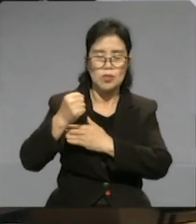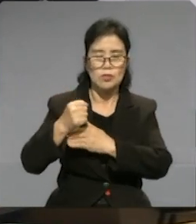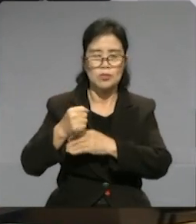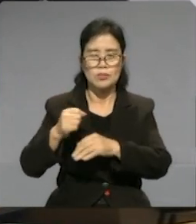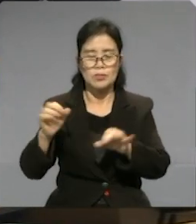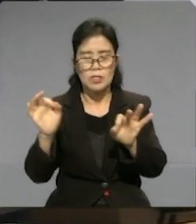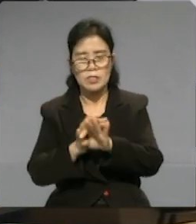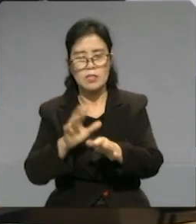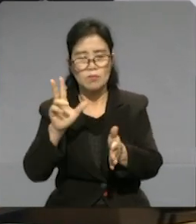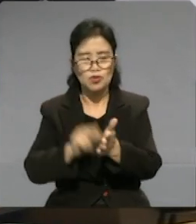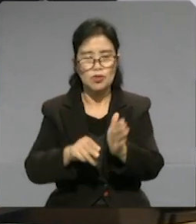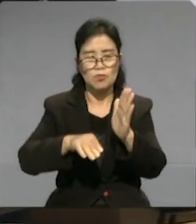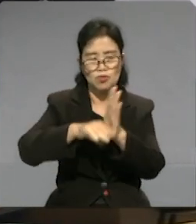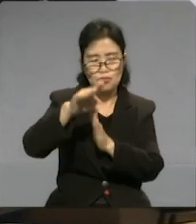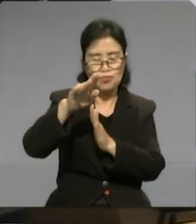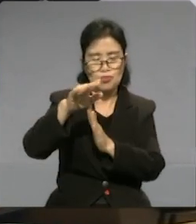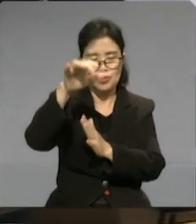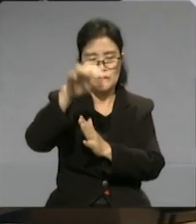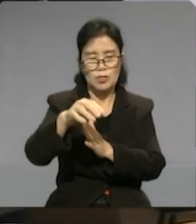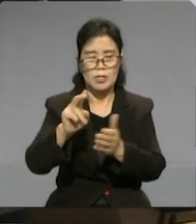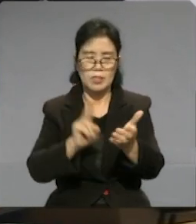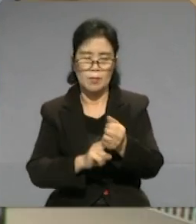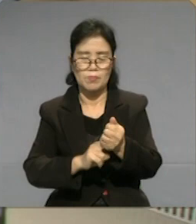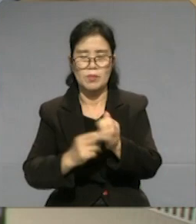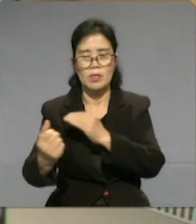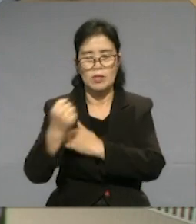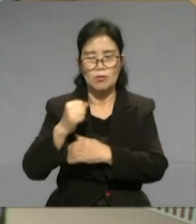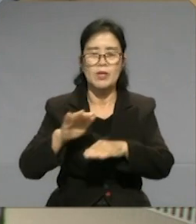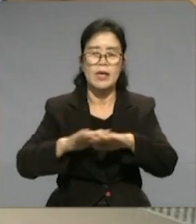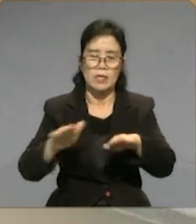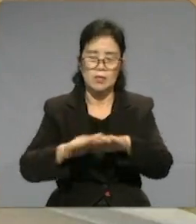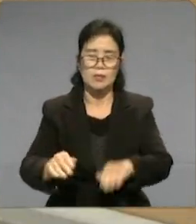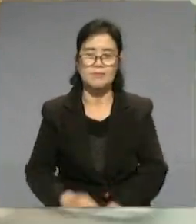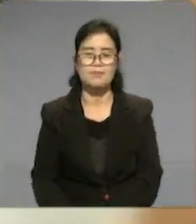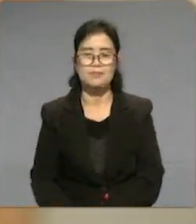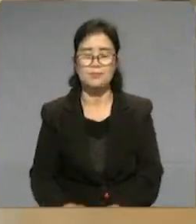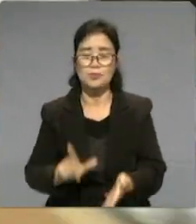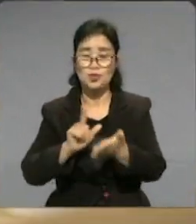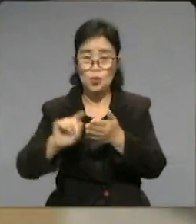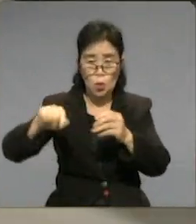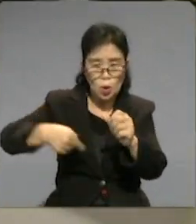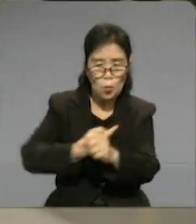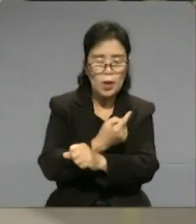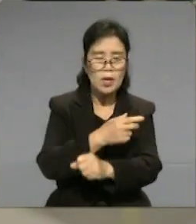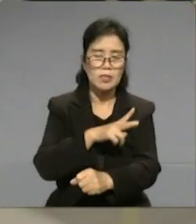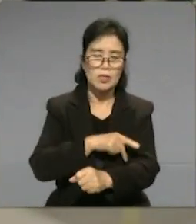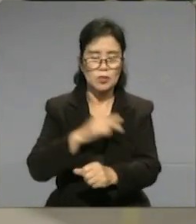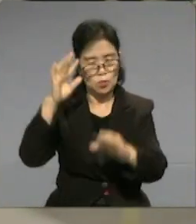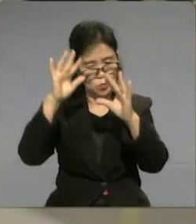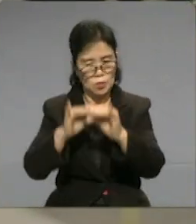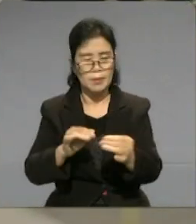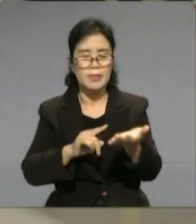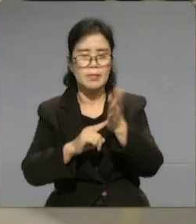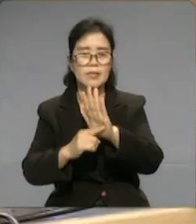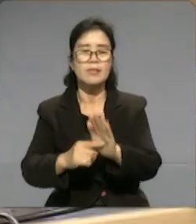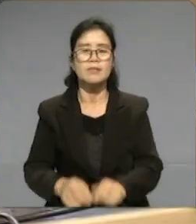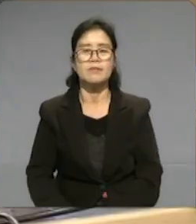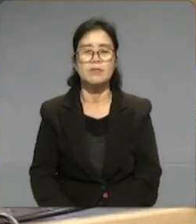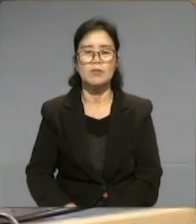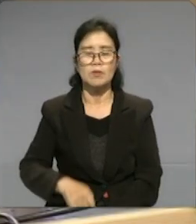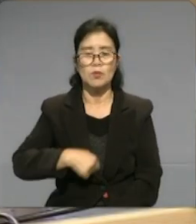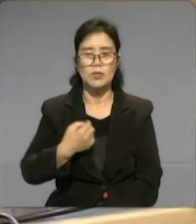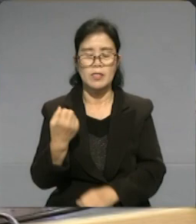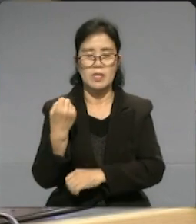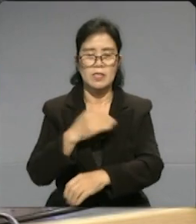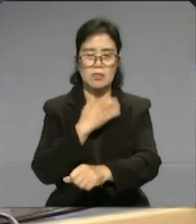문제를 북부 지역의 잠재력으로 해결해 가겠다. 비수도권 의원은 공감을 나타냈습니다. 본인의